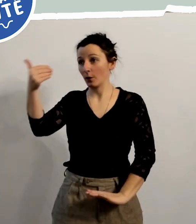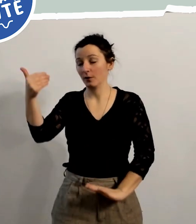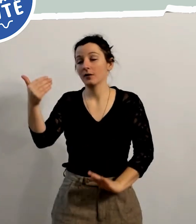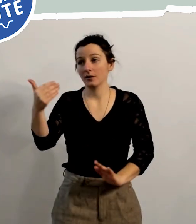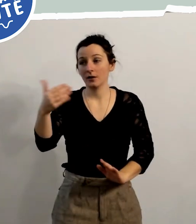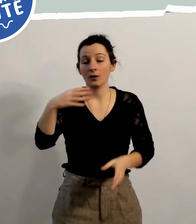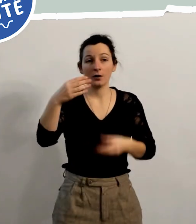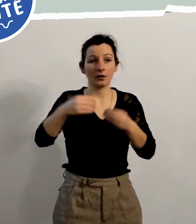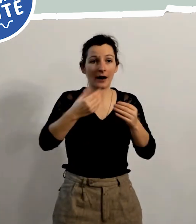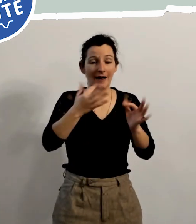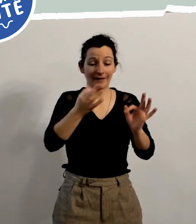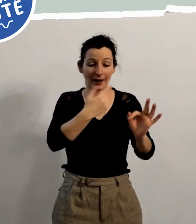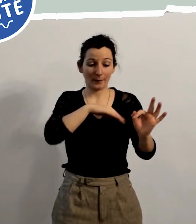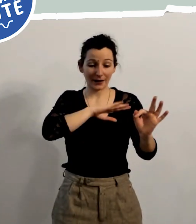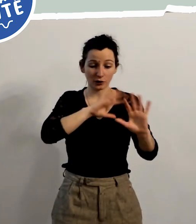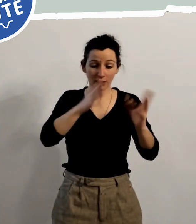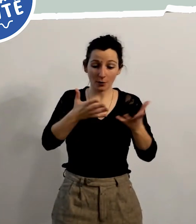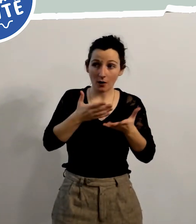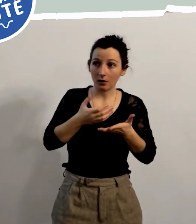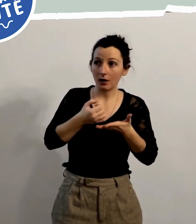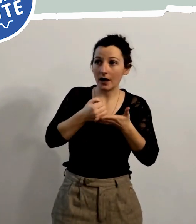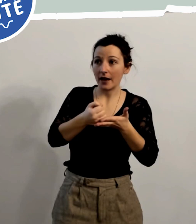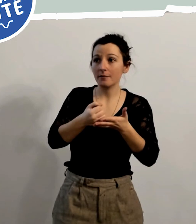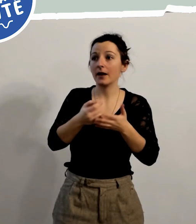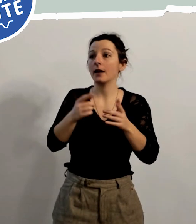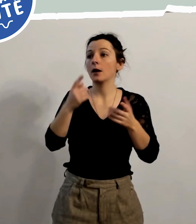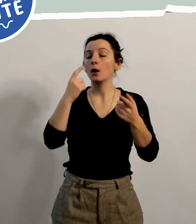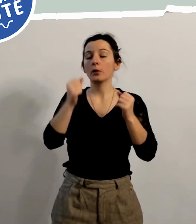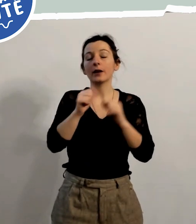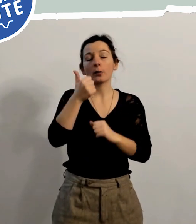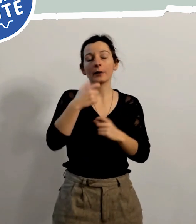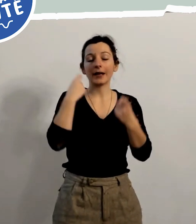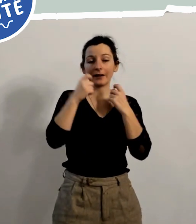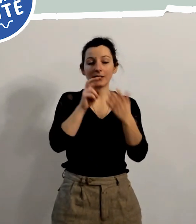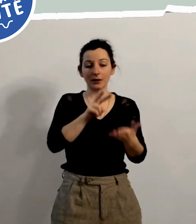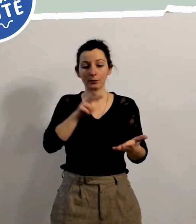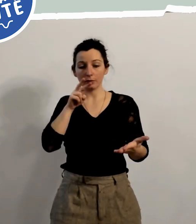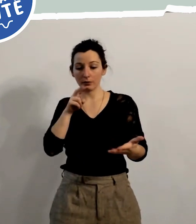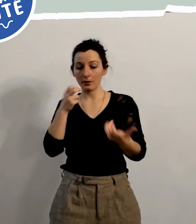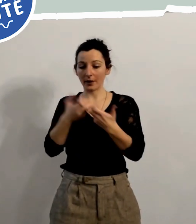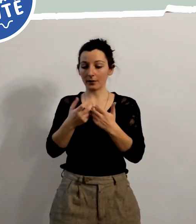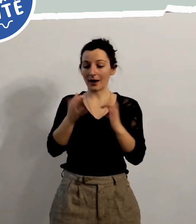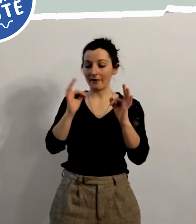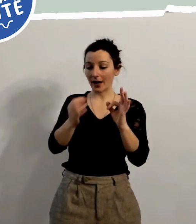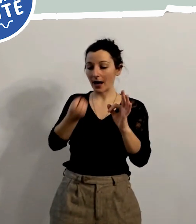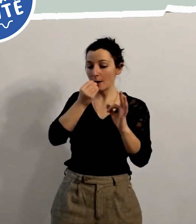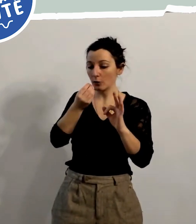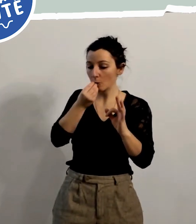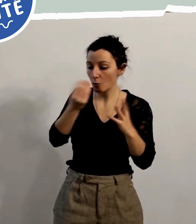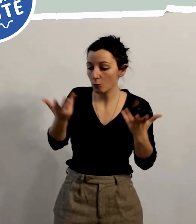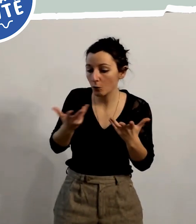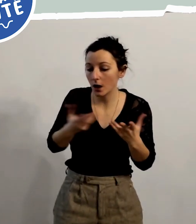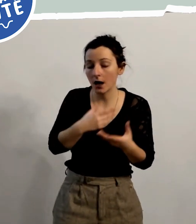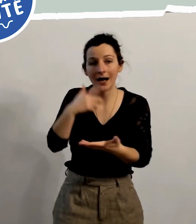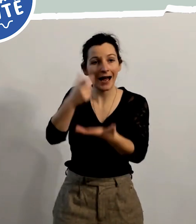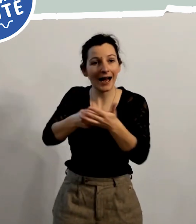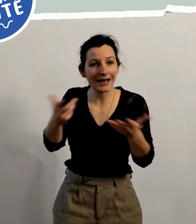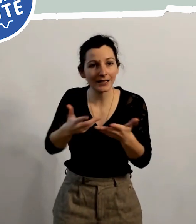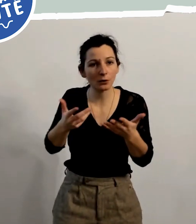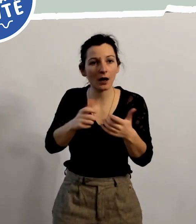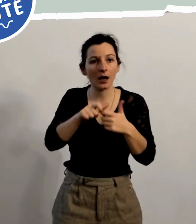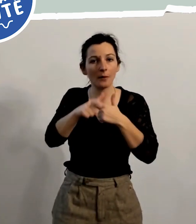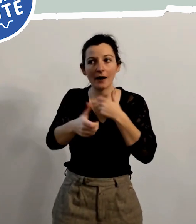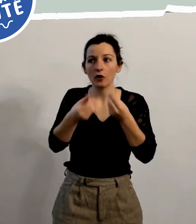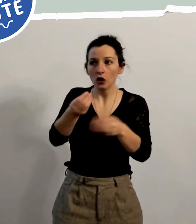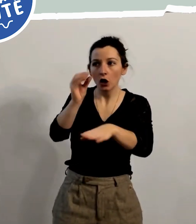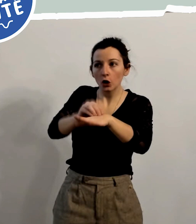de quel est votre environnement, qu'est-ce que vous mangez, qu'est-ce que vous achetez, et ainsi de suite, et peut-être proposer des